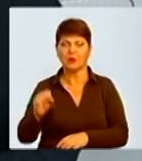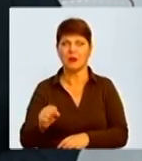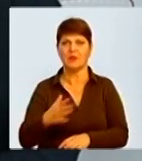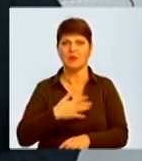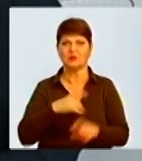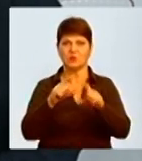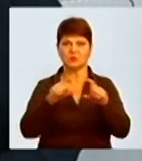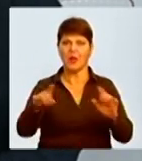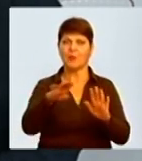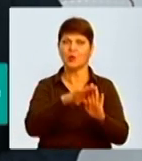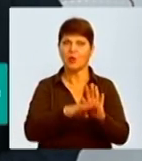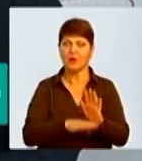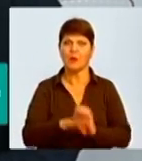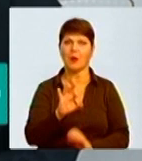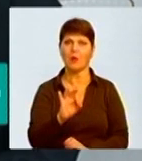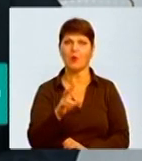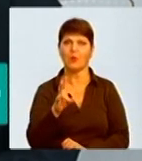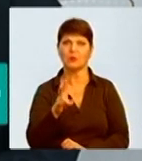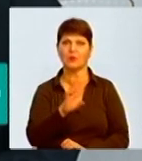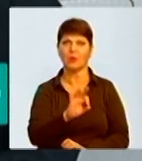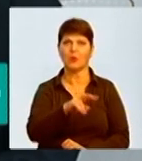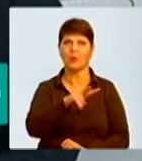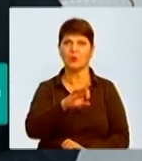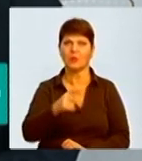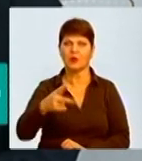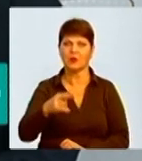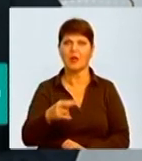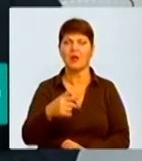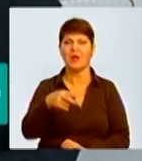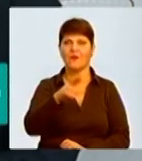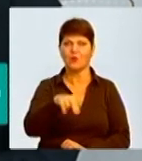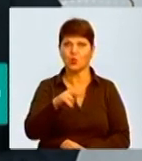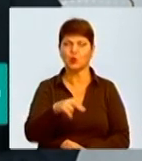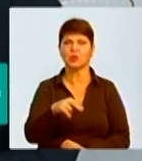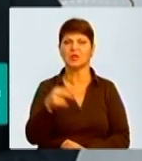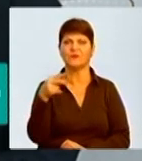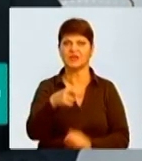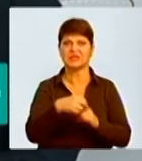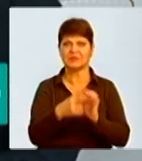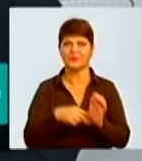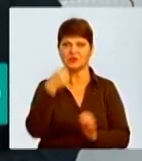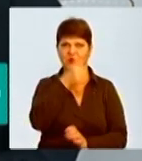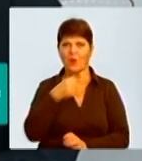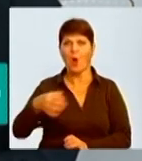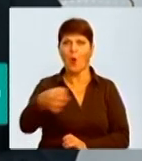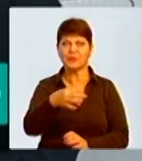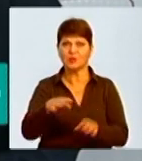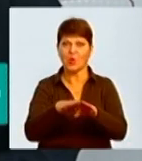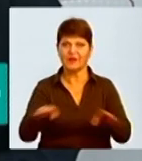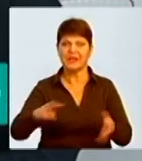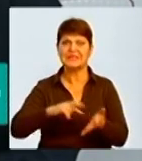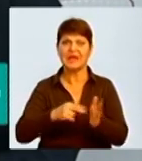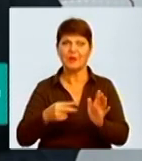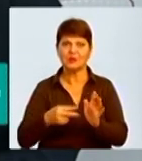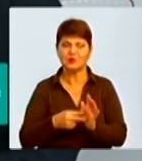програма онкологія була прийнята в грудні 2017 року на обласному рівні і запланована з 2017